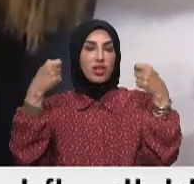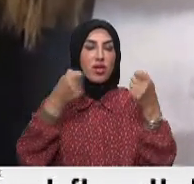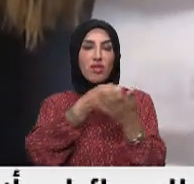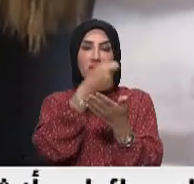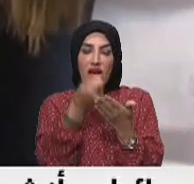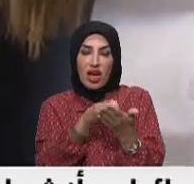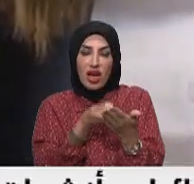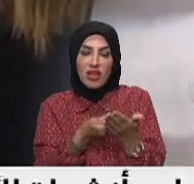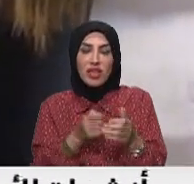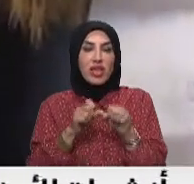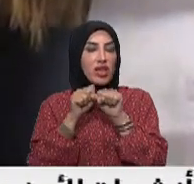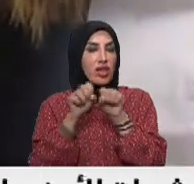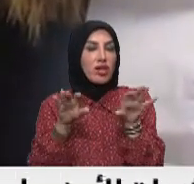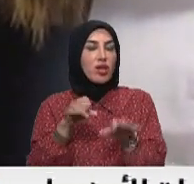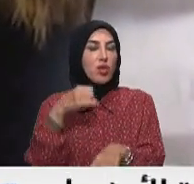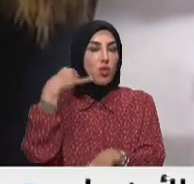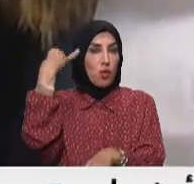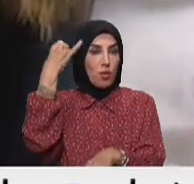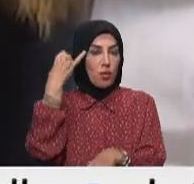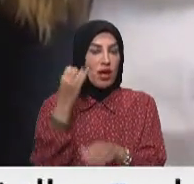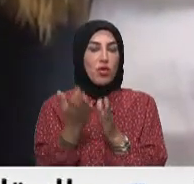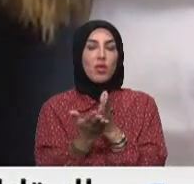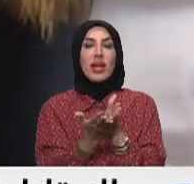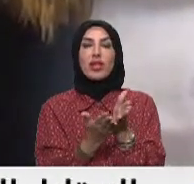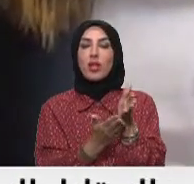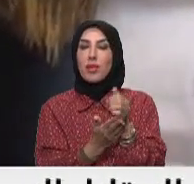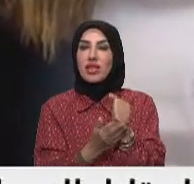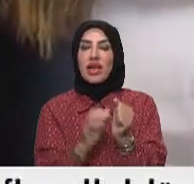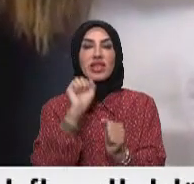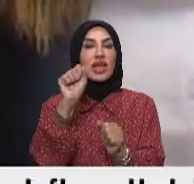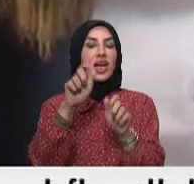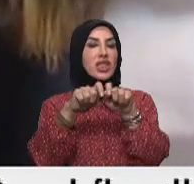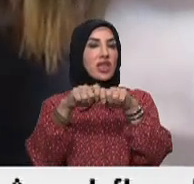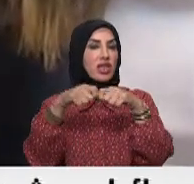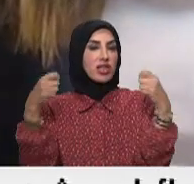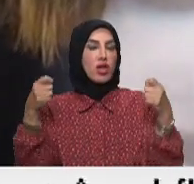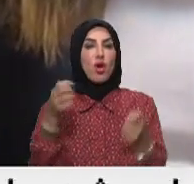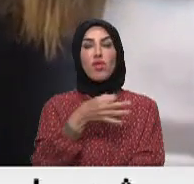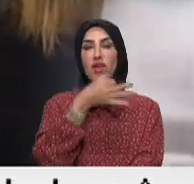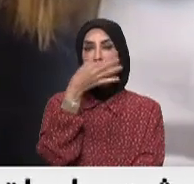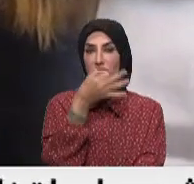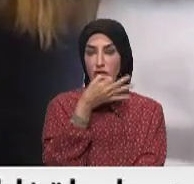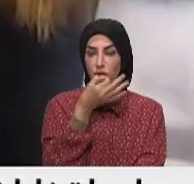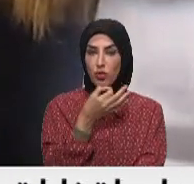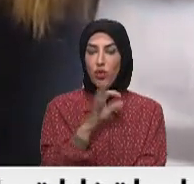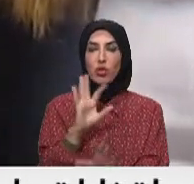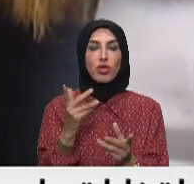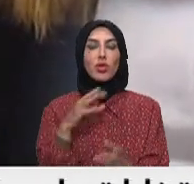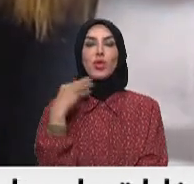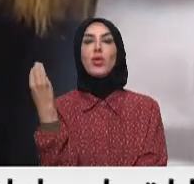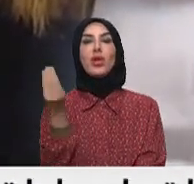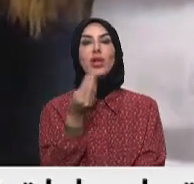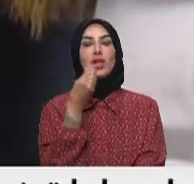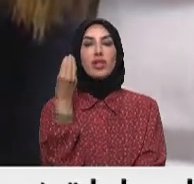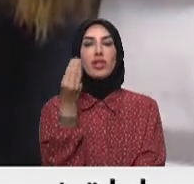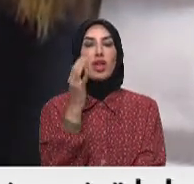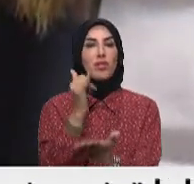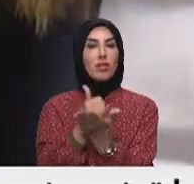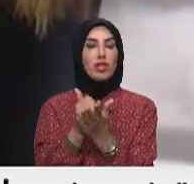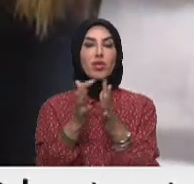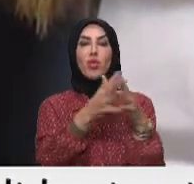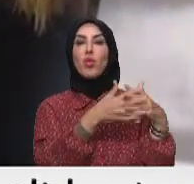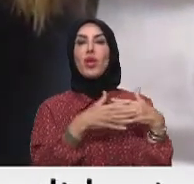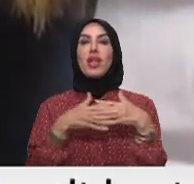في الصحف ومعلومات من مصادر لهذه الصحف، تحدثت عن أن زيارة المفد الأمريكي